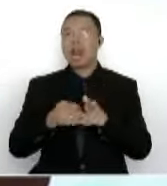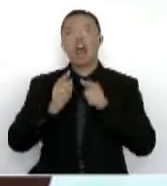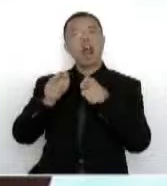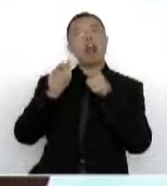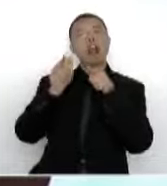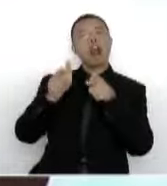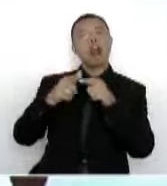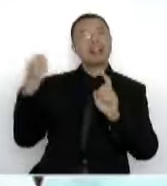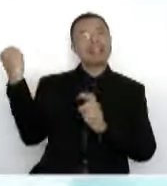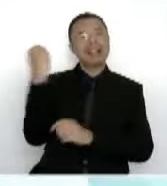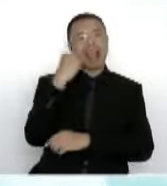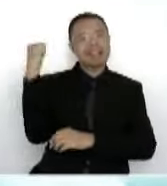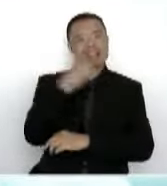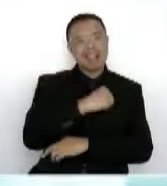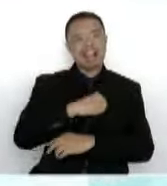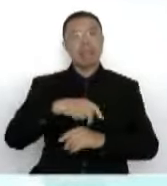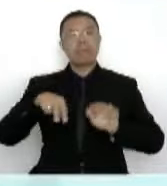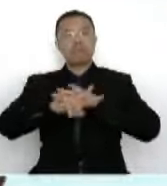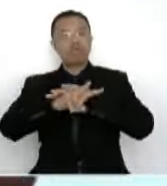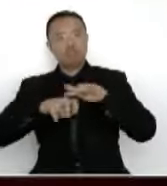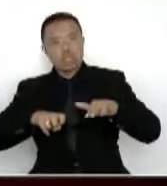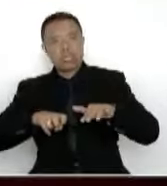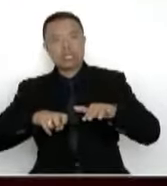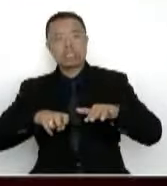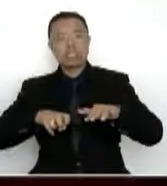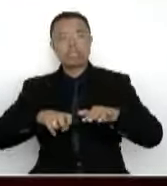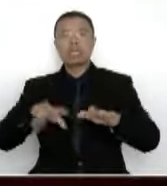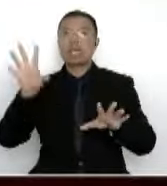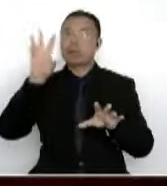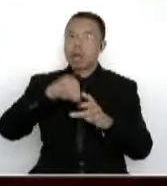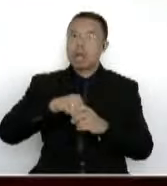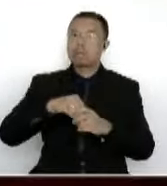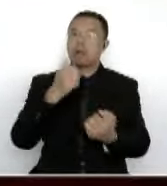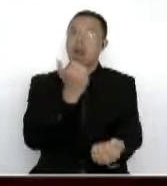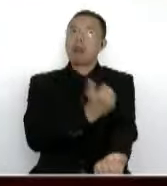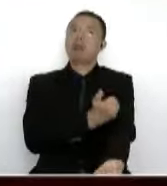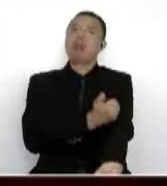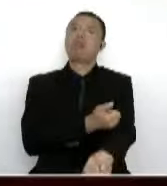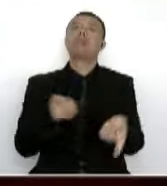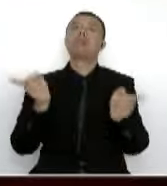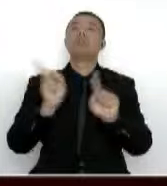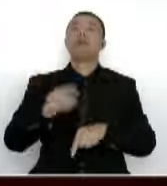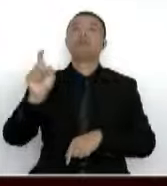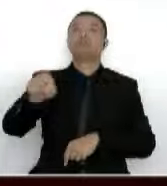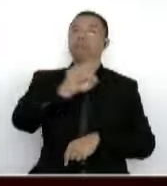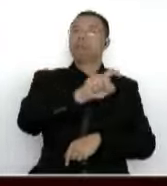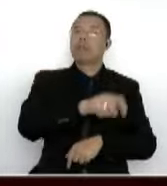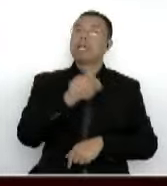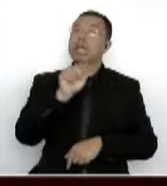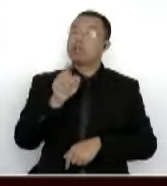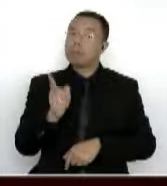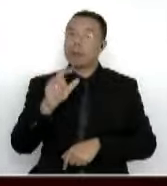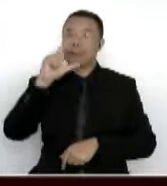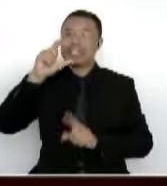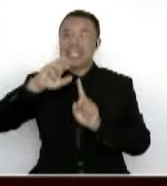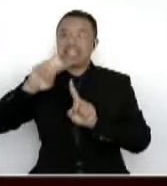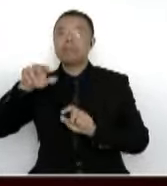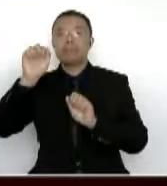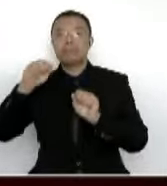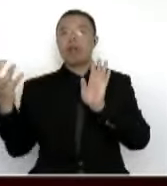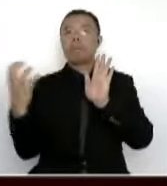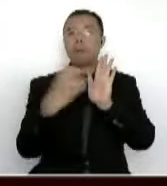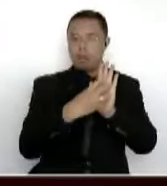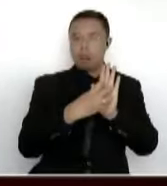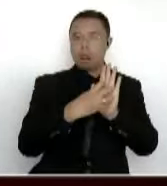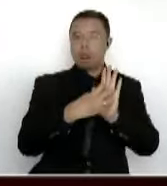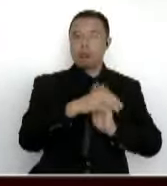kekerasan pencurian dan juga yang tidak kalah pentingnya adalah narkoba sehingga dengan demikian kalau CCTV itu bisa dipasang di